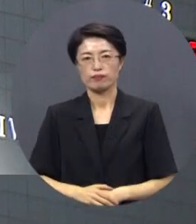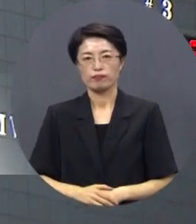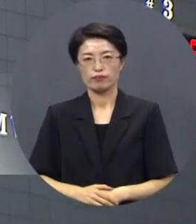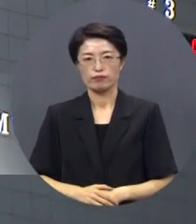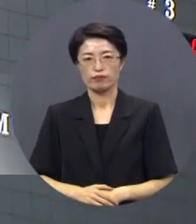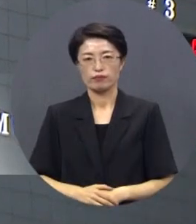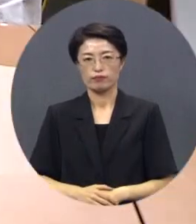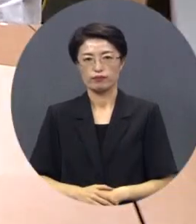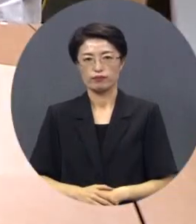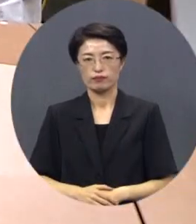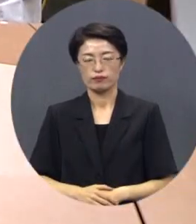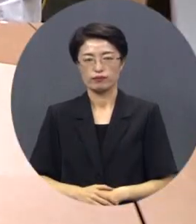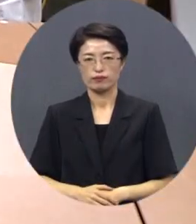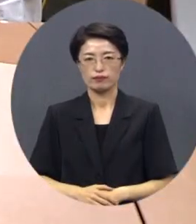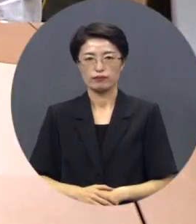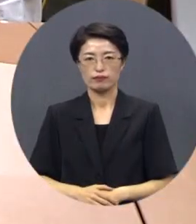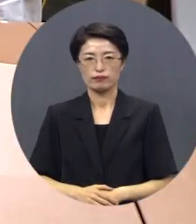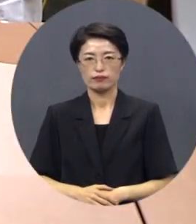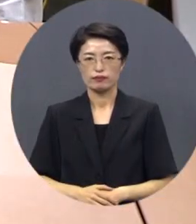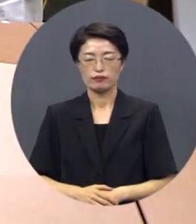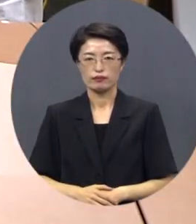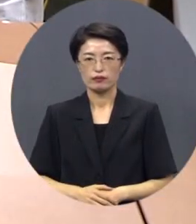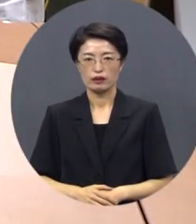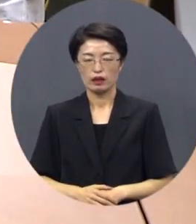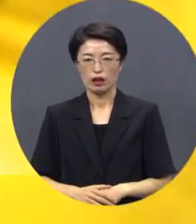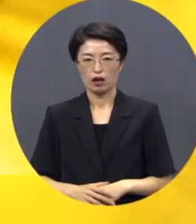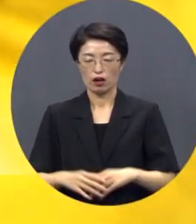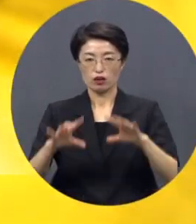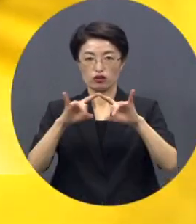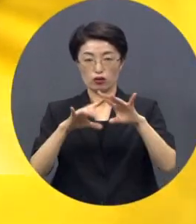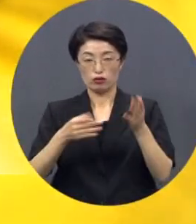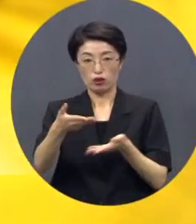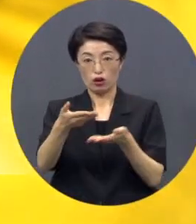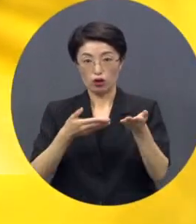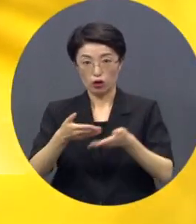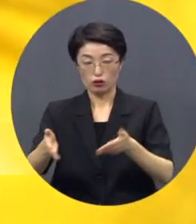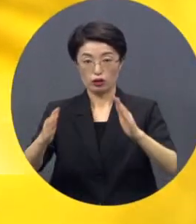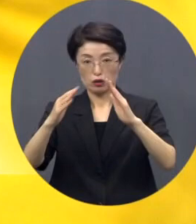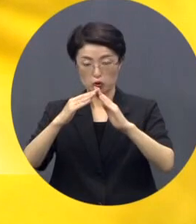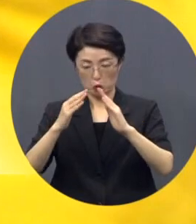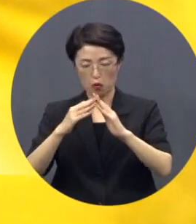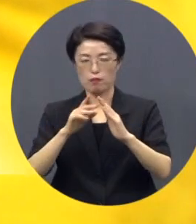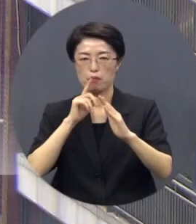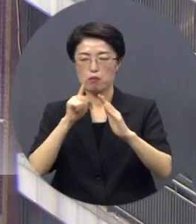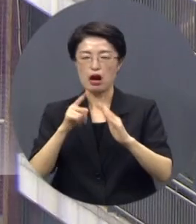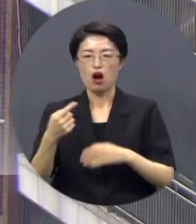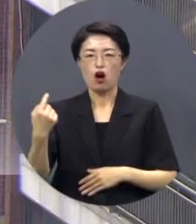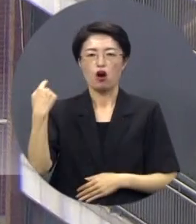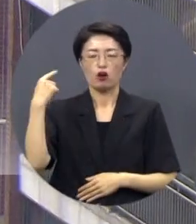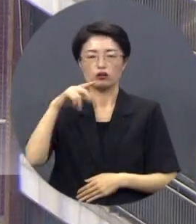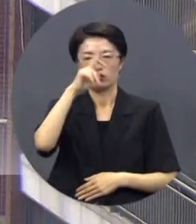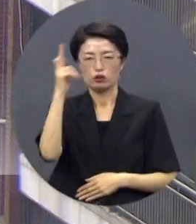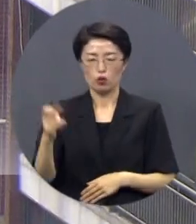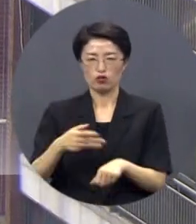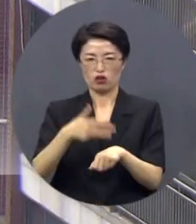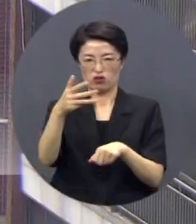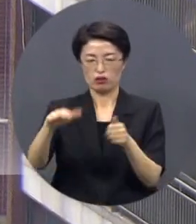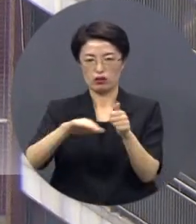사상 최대치 기록을 갈아치웠습니다. 전력거래소 제주지사에 따르면 어제 오후 8시 기준 전력